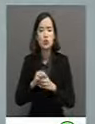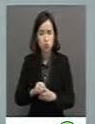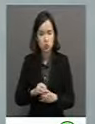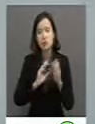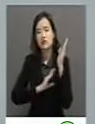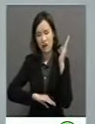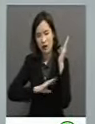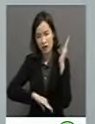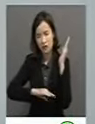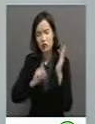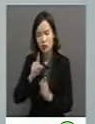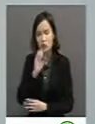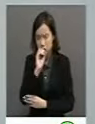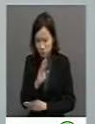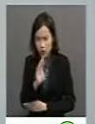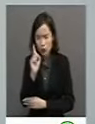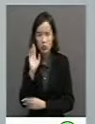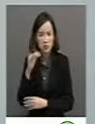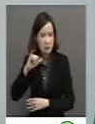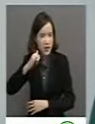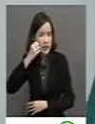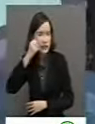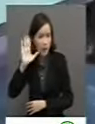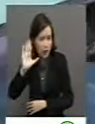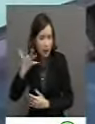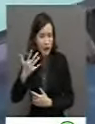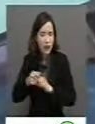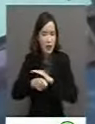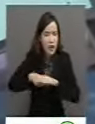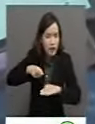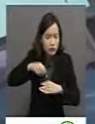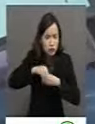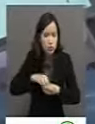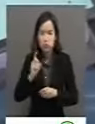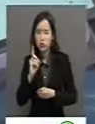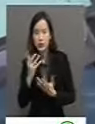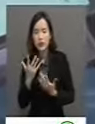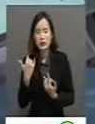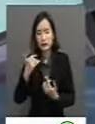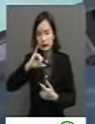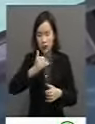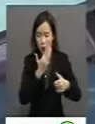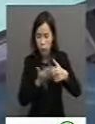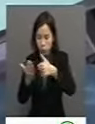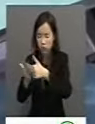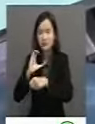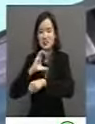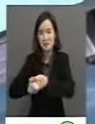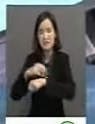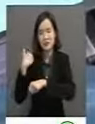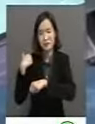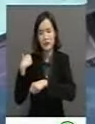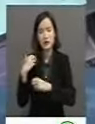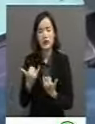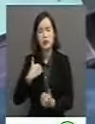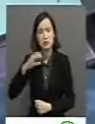ชายแดนใต้ก็กำชับเผื่อว่าจะกลับบ้านหรือว่ากลับไปกบดานที่นั่นแต่ละคนก็จะมีหมายจับติดตัวนะฮะเชื่อว่าผู้ต้อง